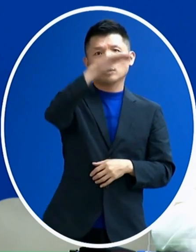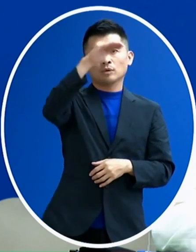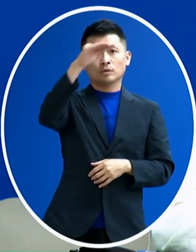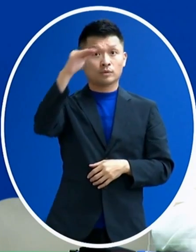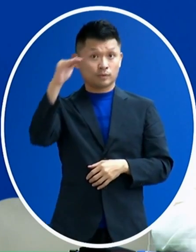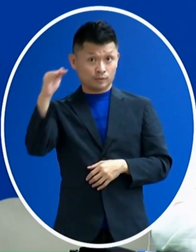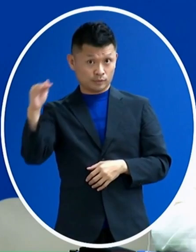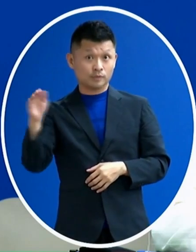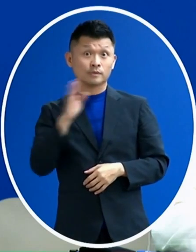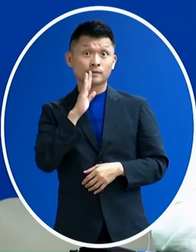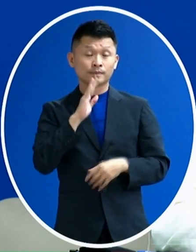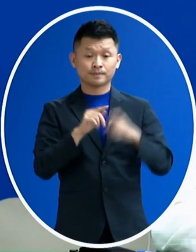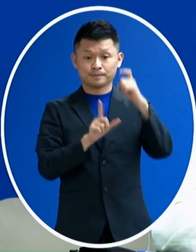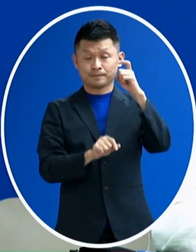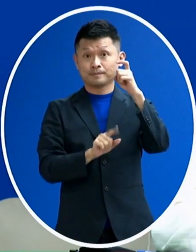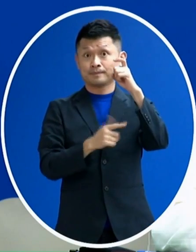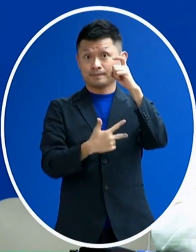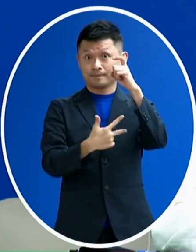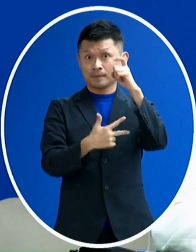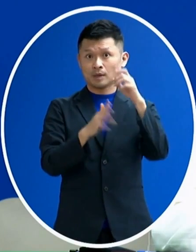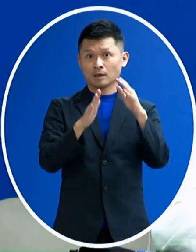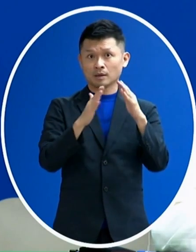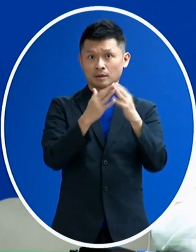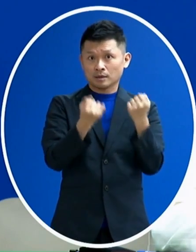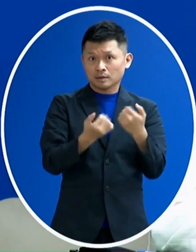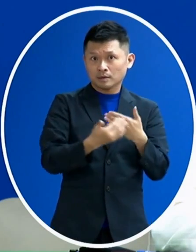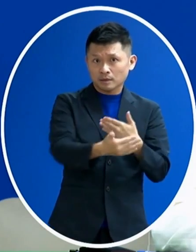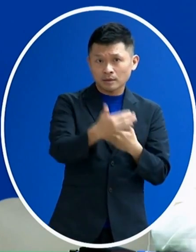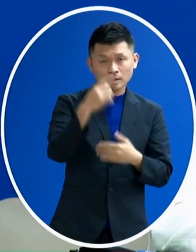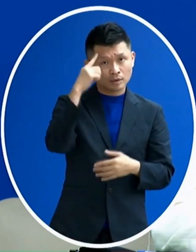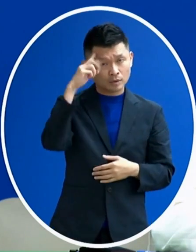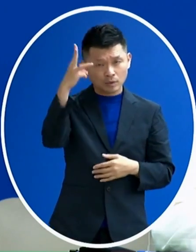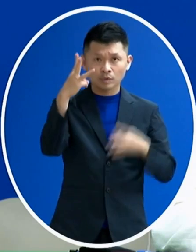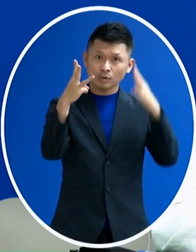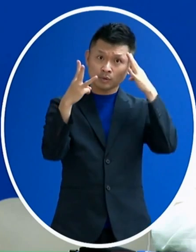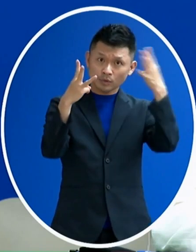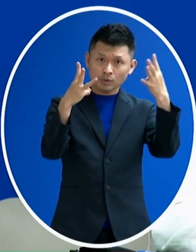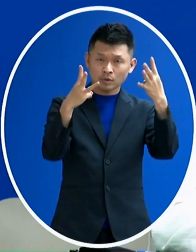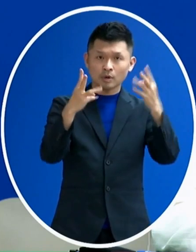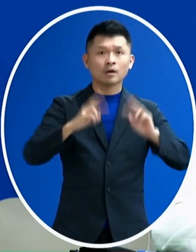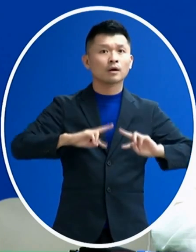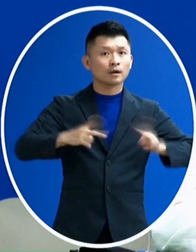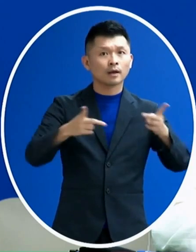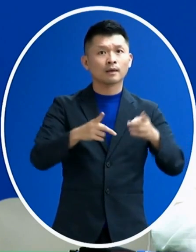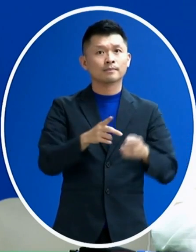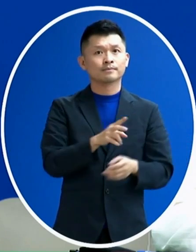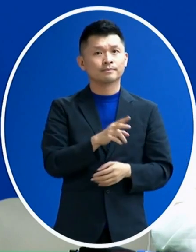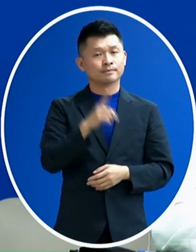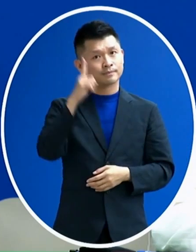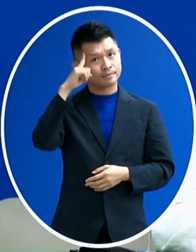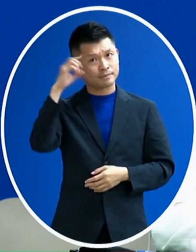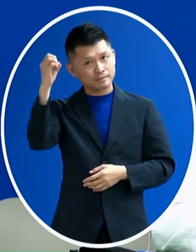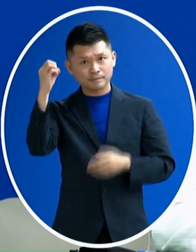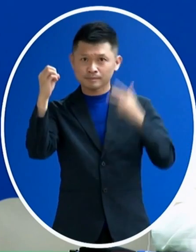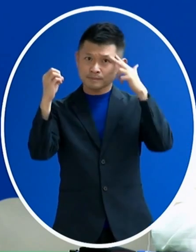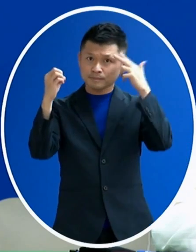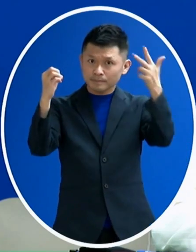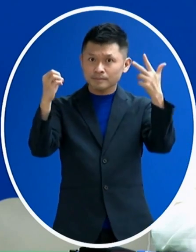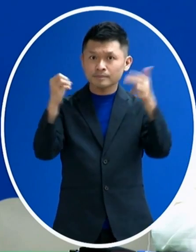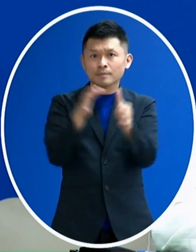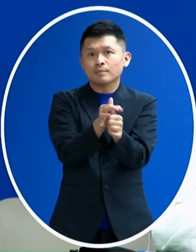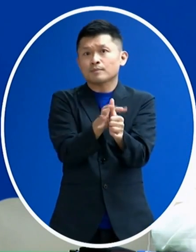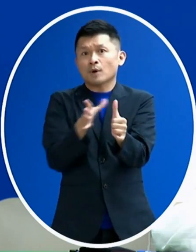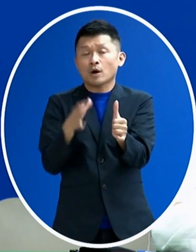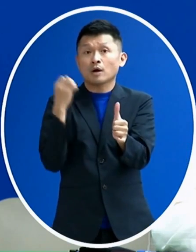那11月7号又有一些包括居家隔离3+4，全部改成0+7等等的这些松绑的新